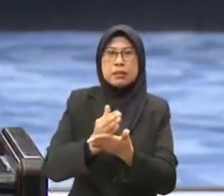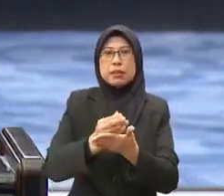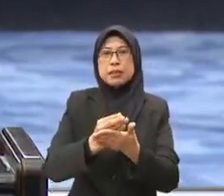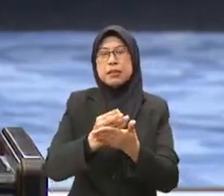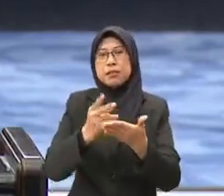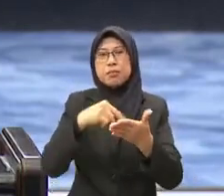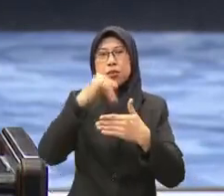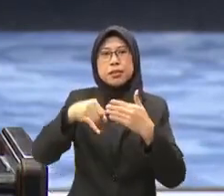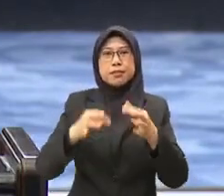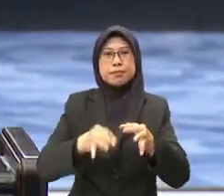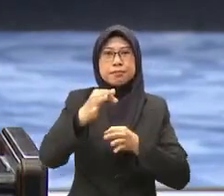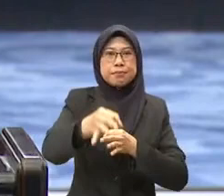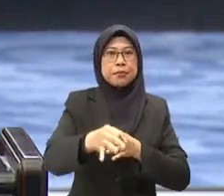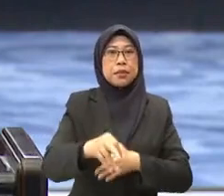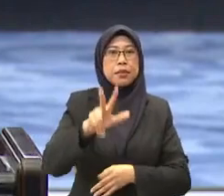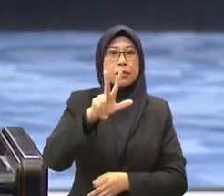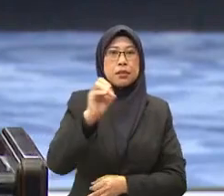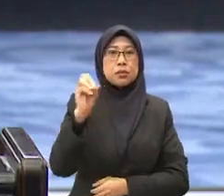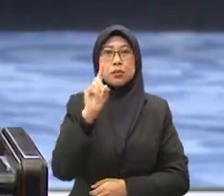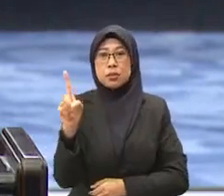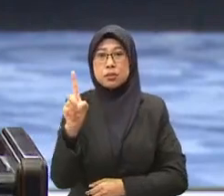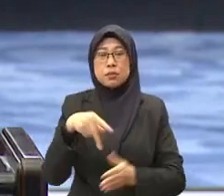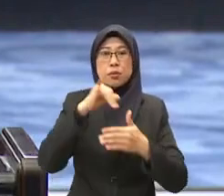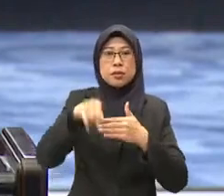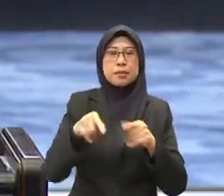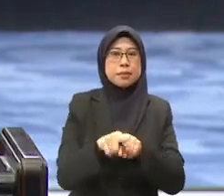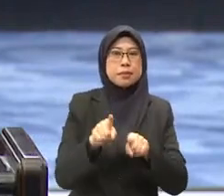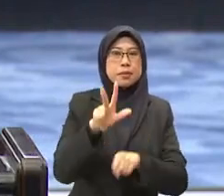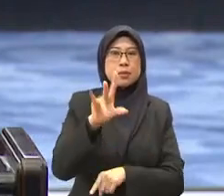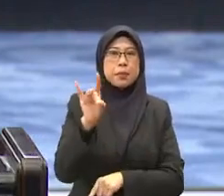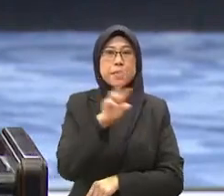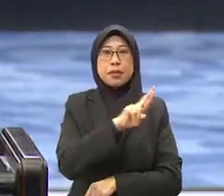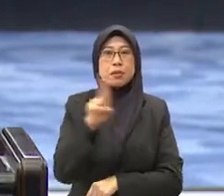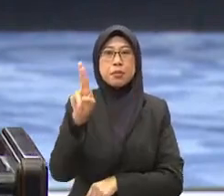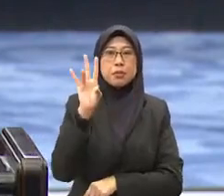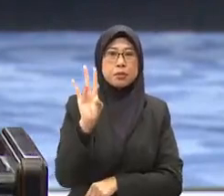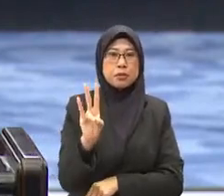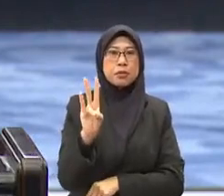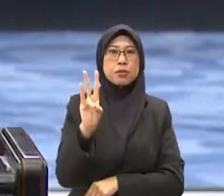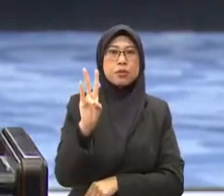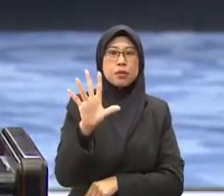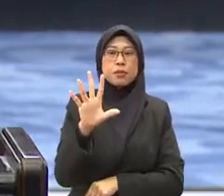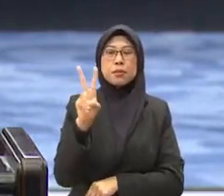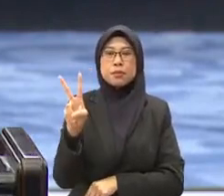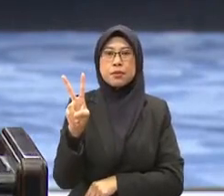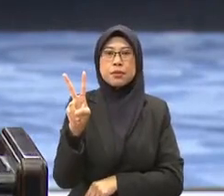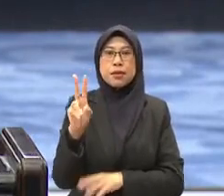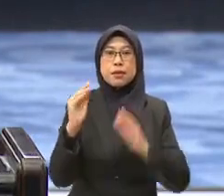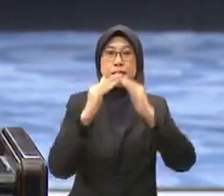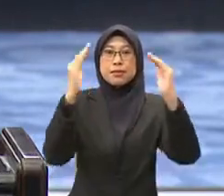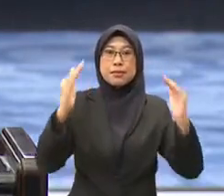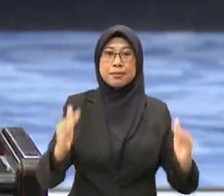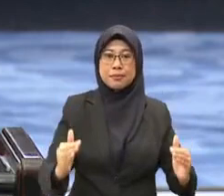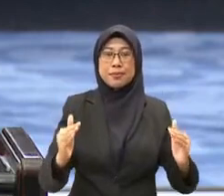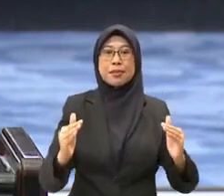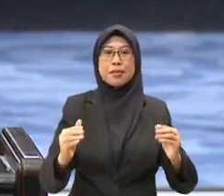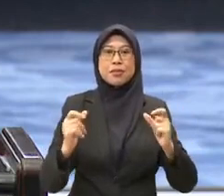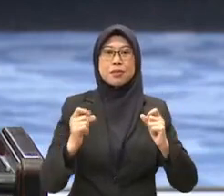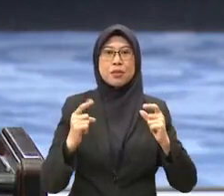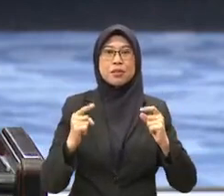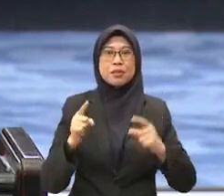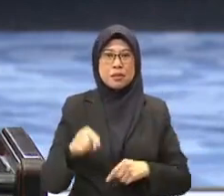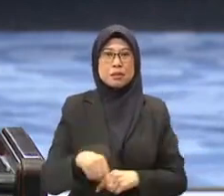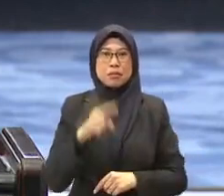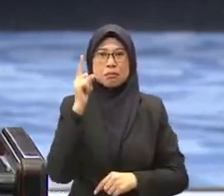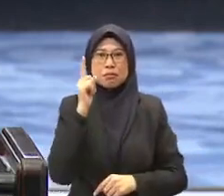yang seharusnya di dicapai sekiranya terdapat keperluan akta ini untuk digubal pada tahun hadapan dan